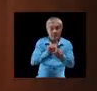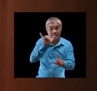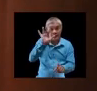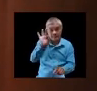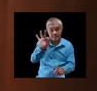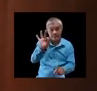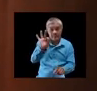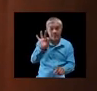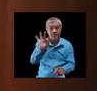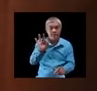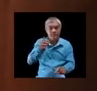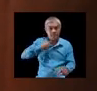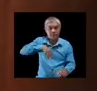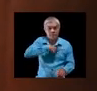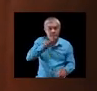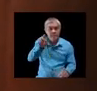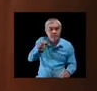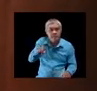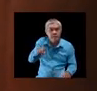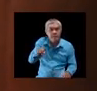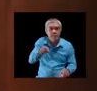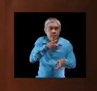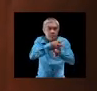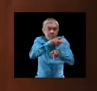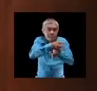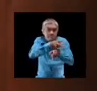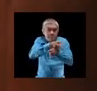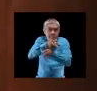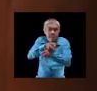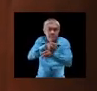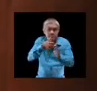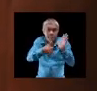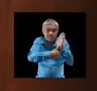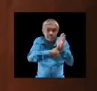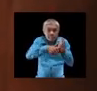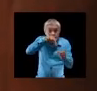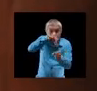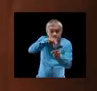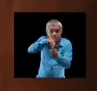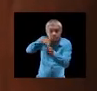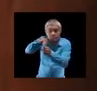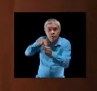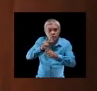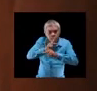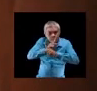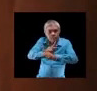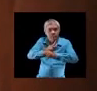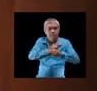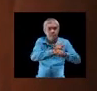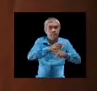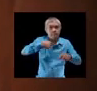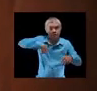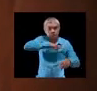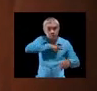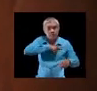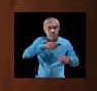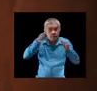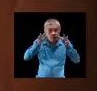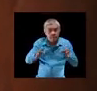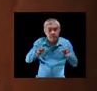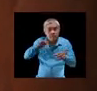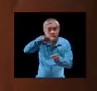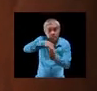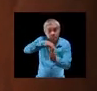Darating na Mayo 9 ay kailangan din po tayo maging mapagbantay sa ating mga boto. Protektahan po natin